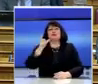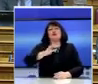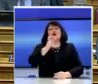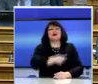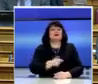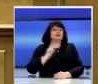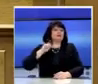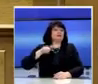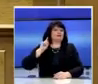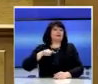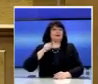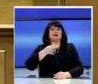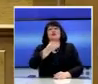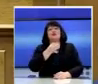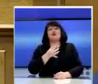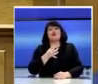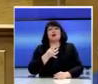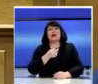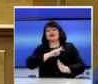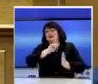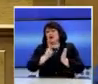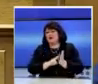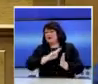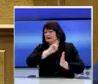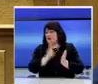δεν πειθαρχούν, όπως λέτε, στα συνεχόμενα lockdown.